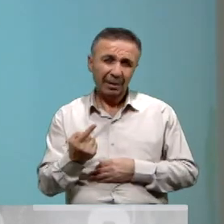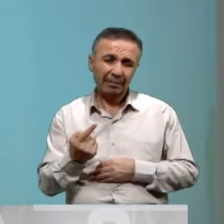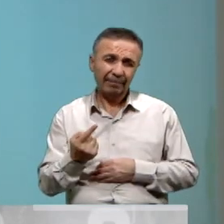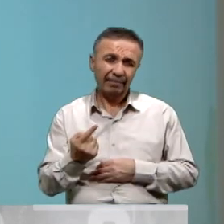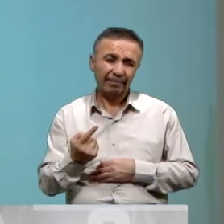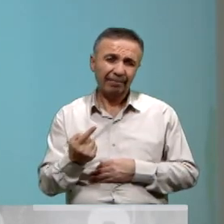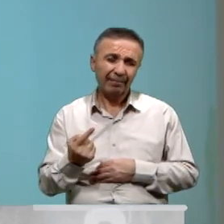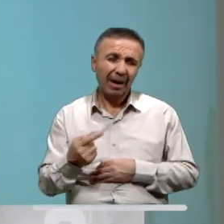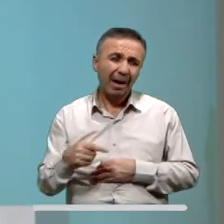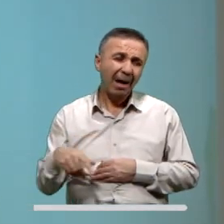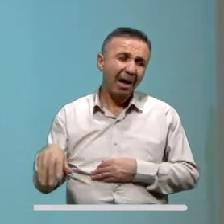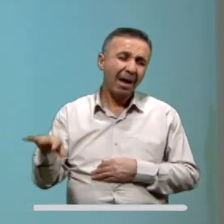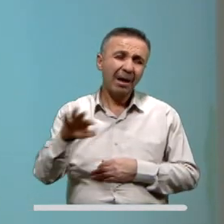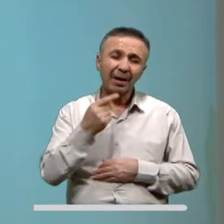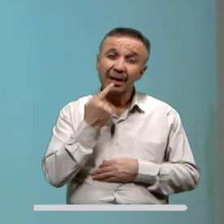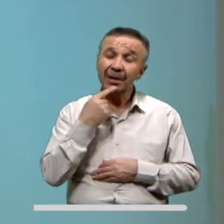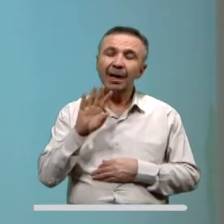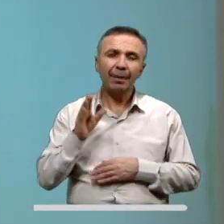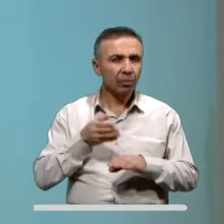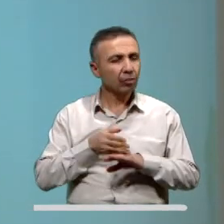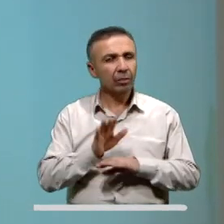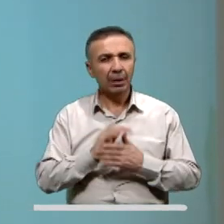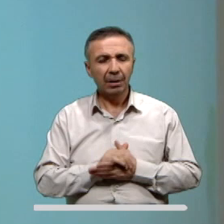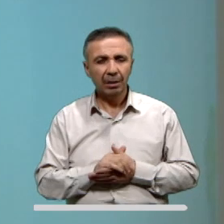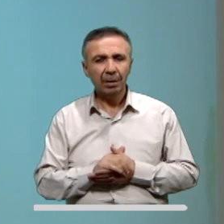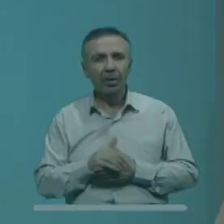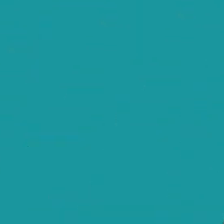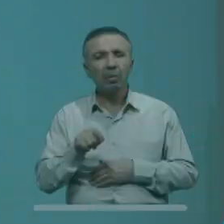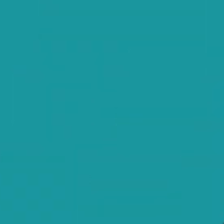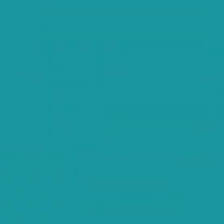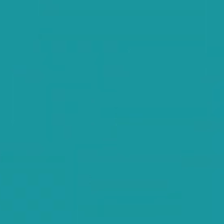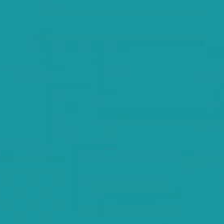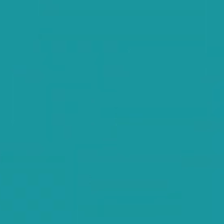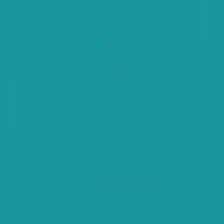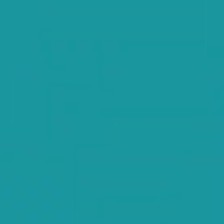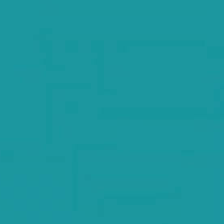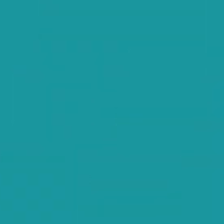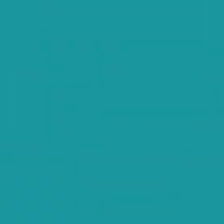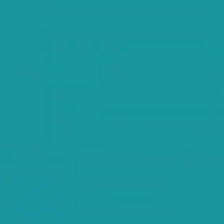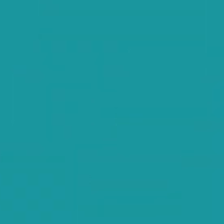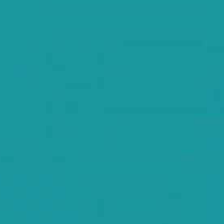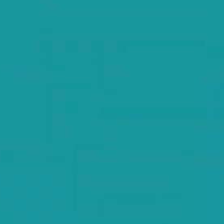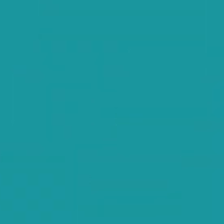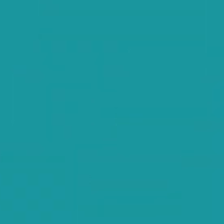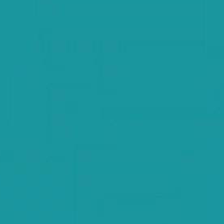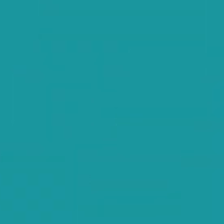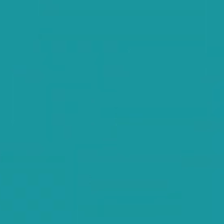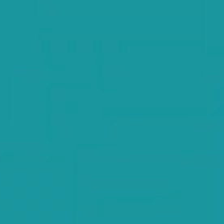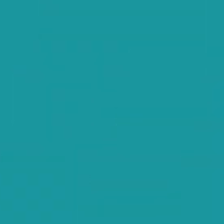herkesin harcı değildir Bu ancak İslam ulemasının verebileceği bir karardır